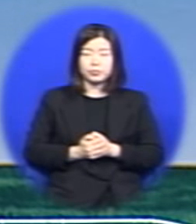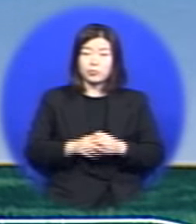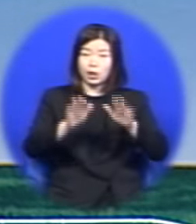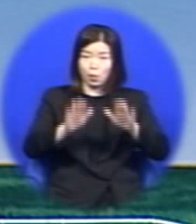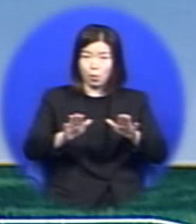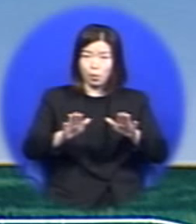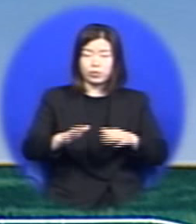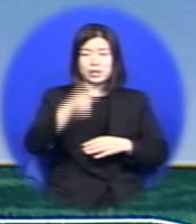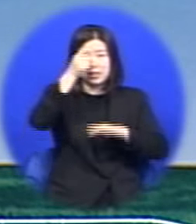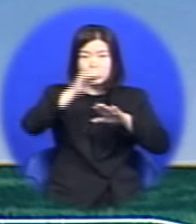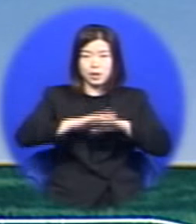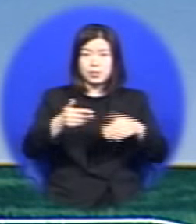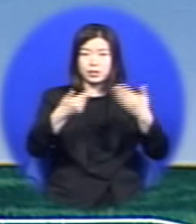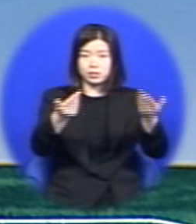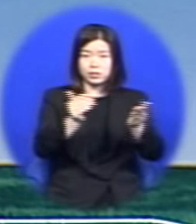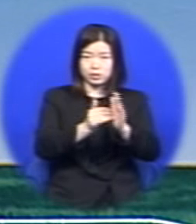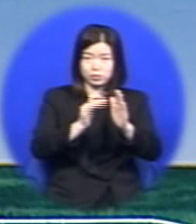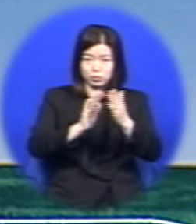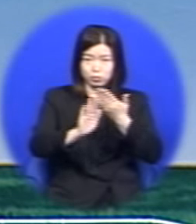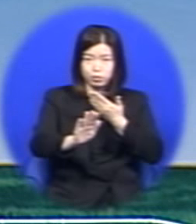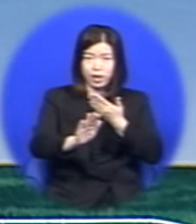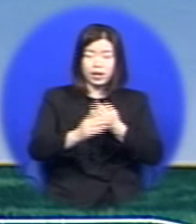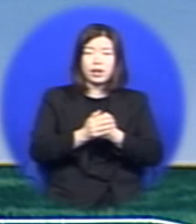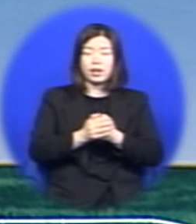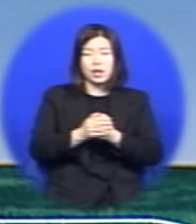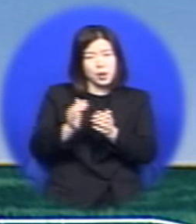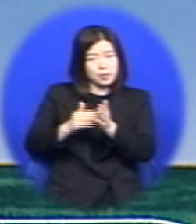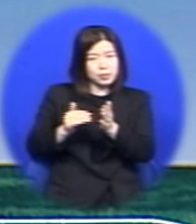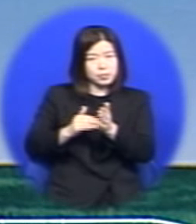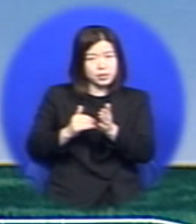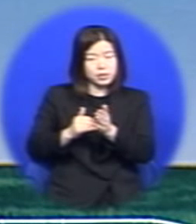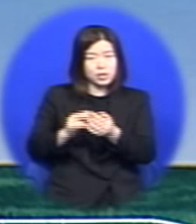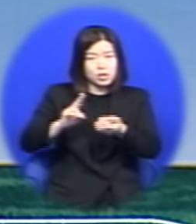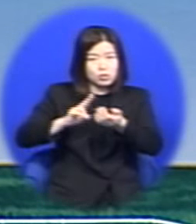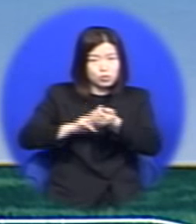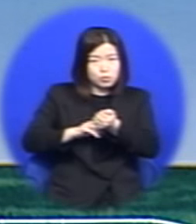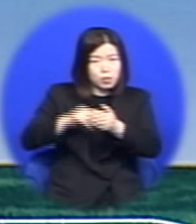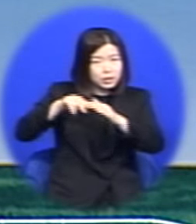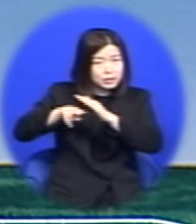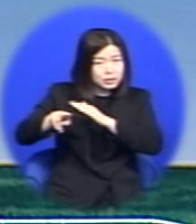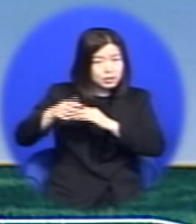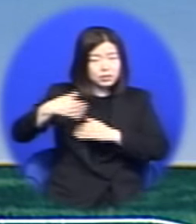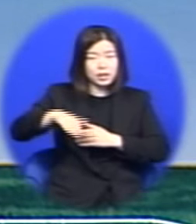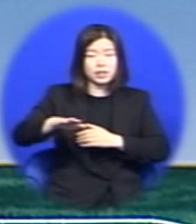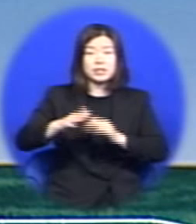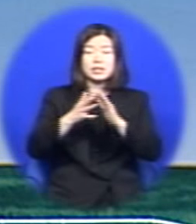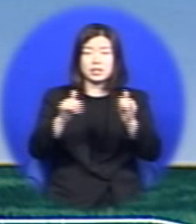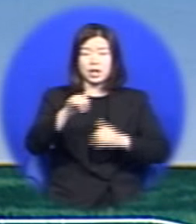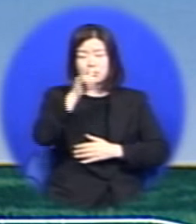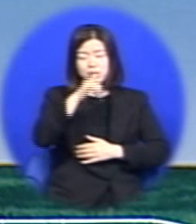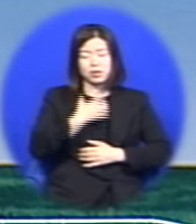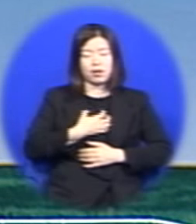오늘도 예배 드리고 난 다음에 은밀히 또 숨어 들어가는 분이 있을까봐